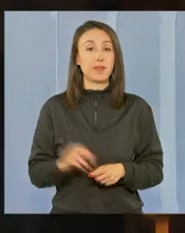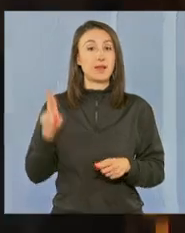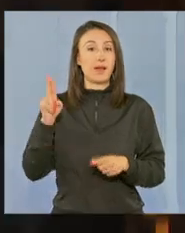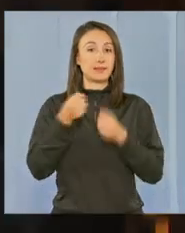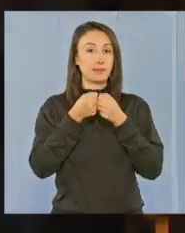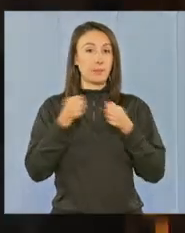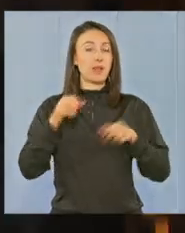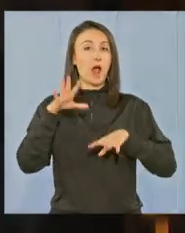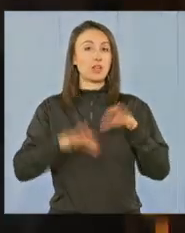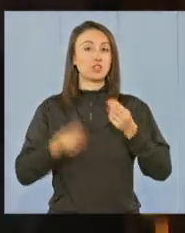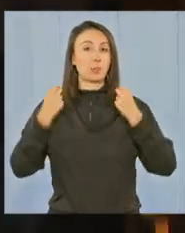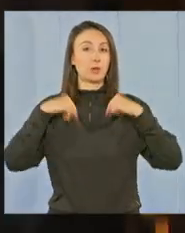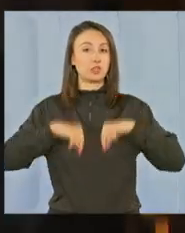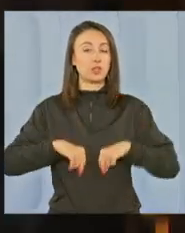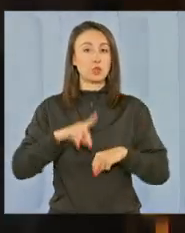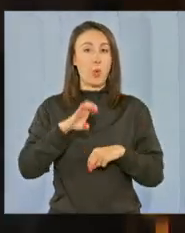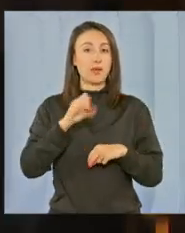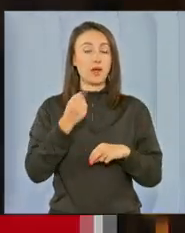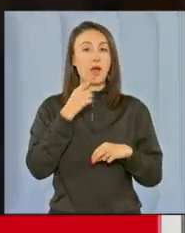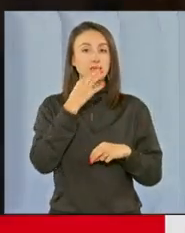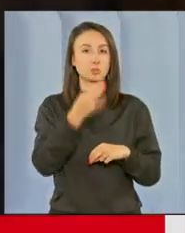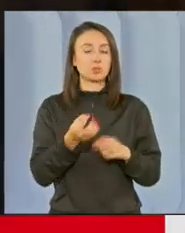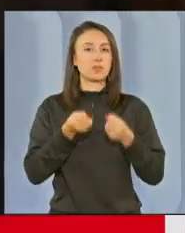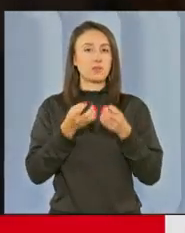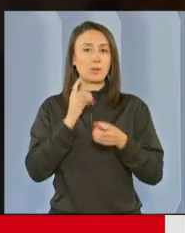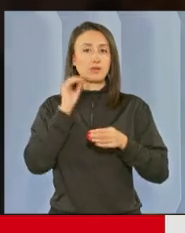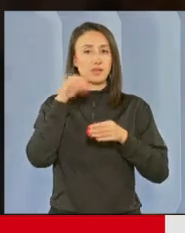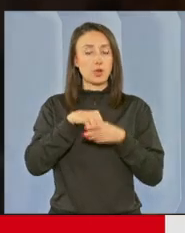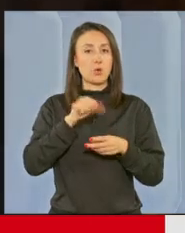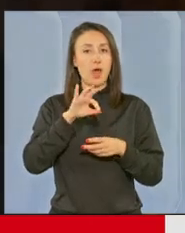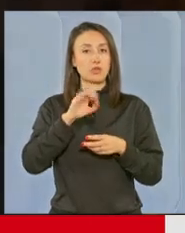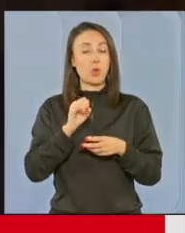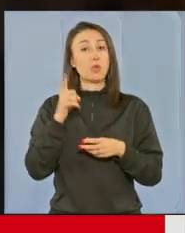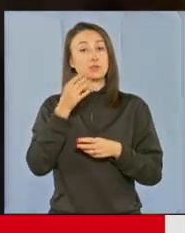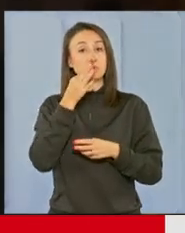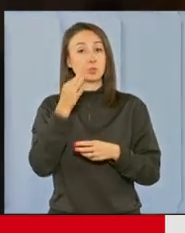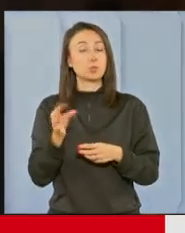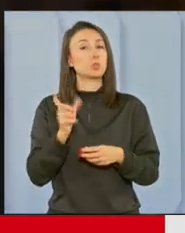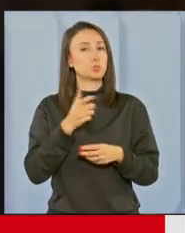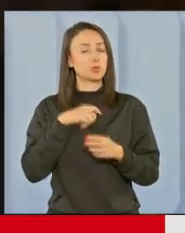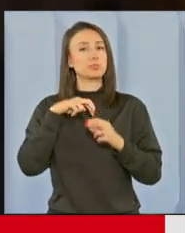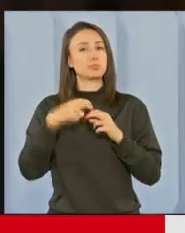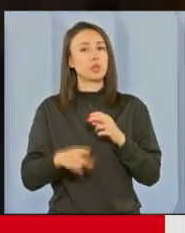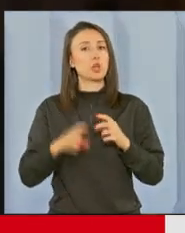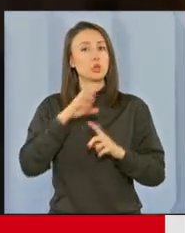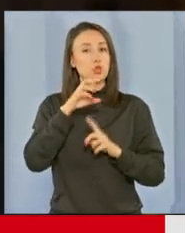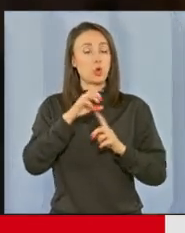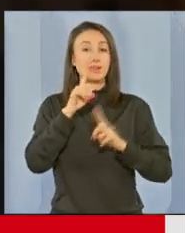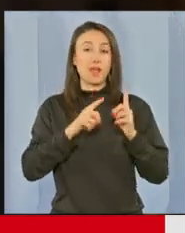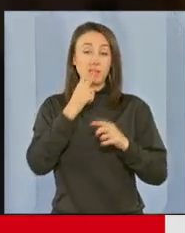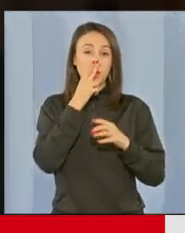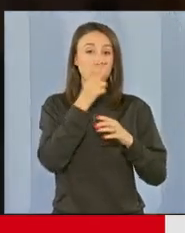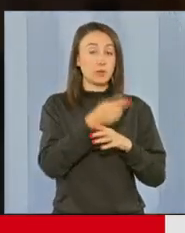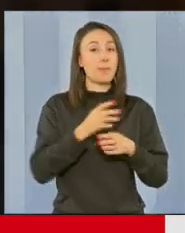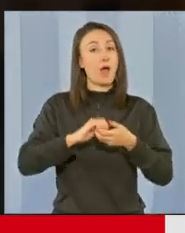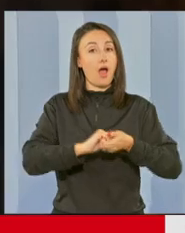Candidatul independent la alegerile prezidențiale, Mircea Joană, a dezvăluit detalii din interiorul NATO. Acesta spune că putem doborî dronele dacă ne consultăm